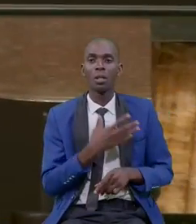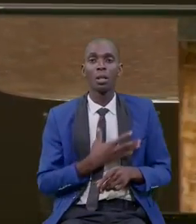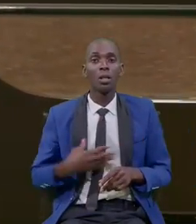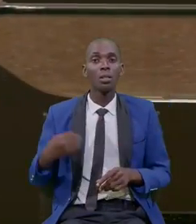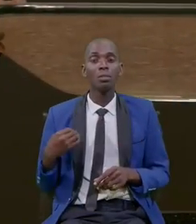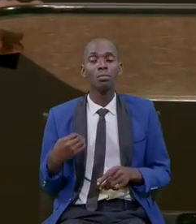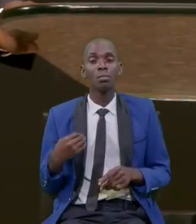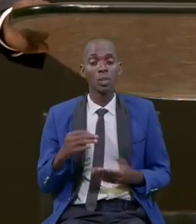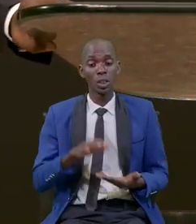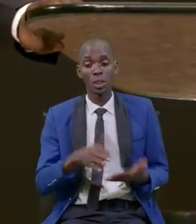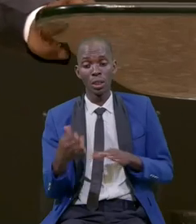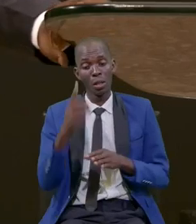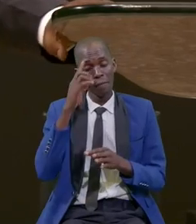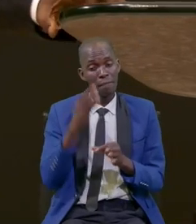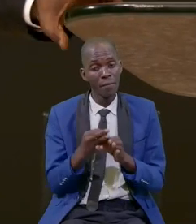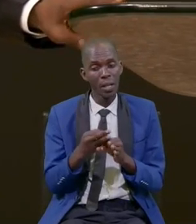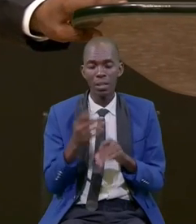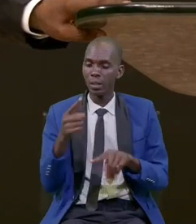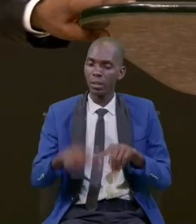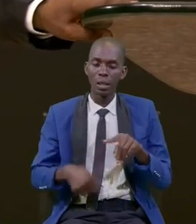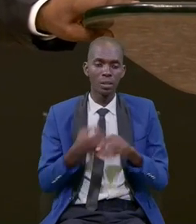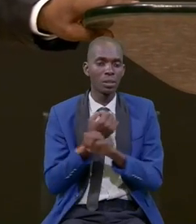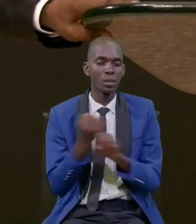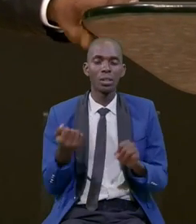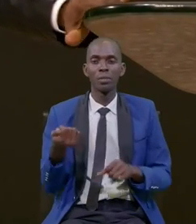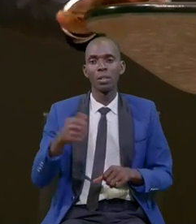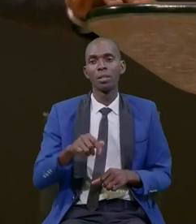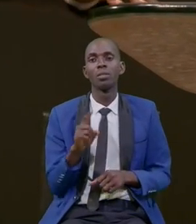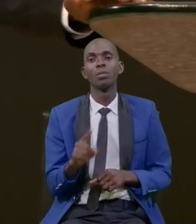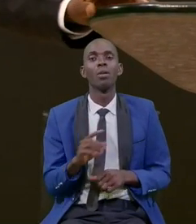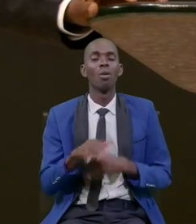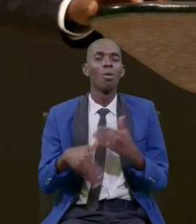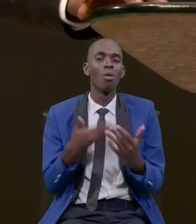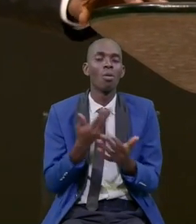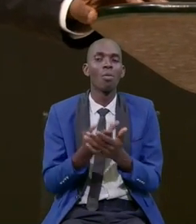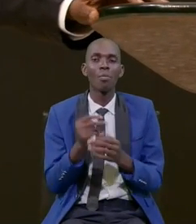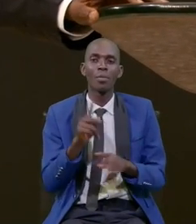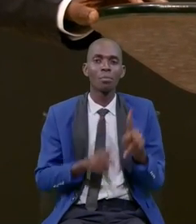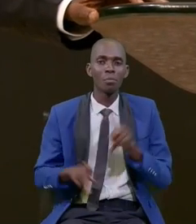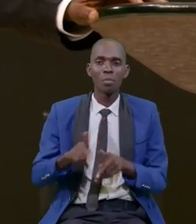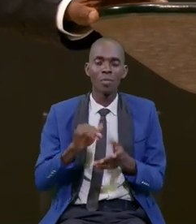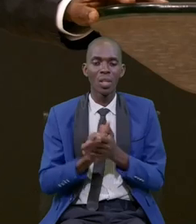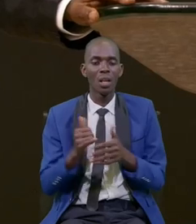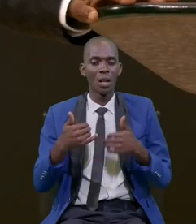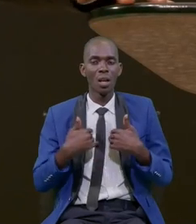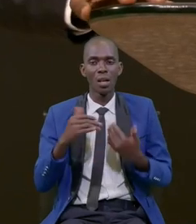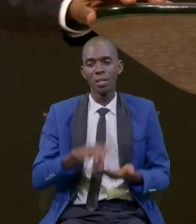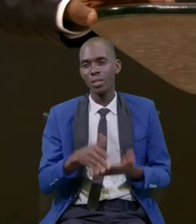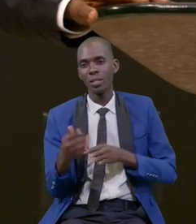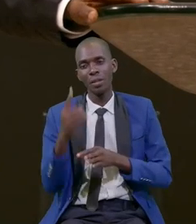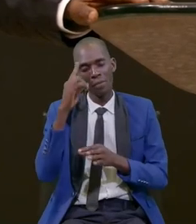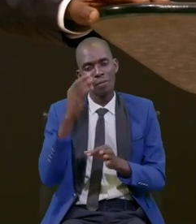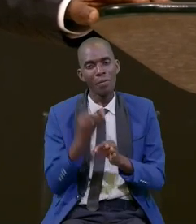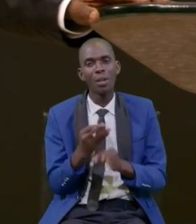mortes. Donc, la foi, là, ne sauve personne. Tous ces gens qui ont la foi morte